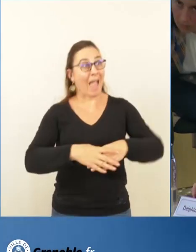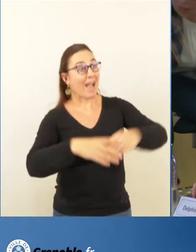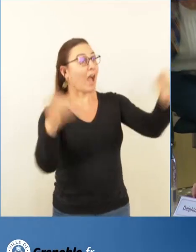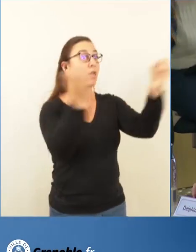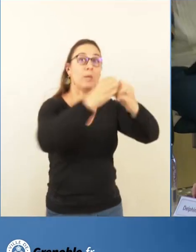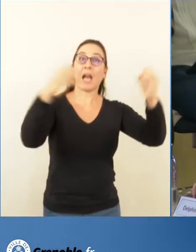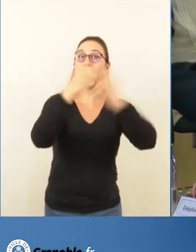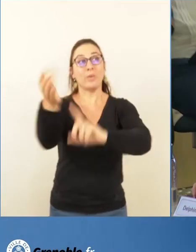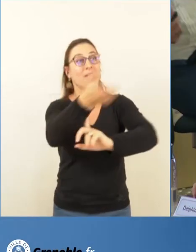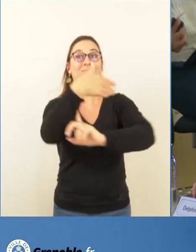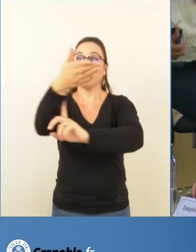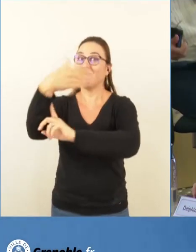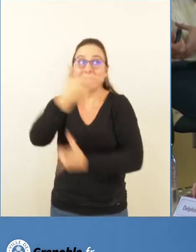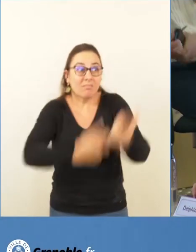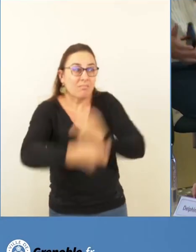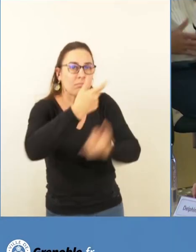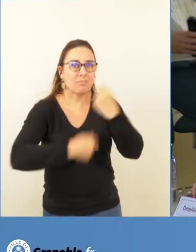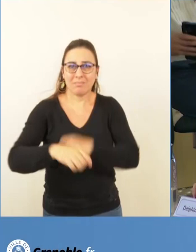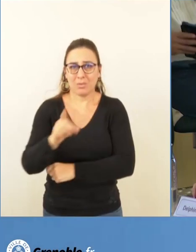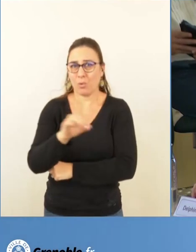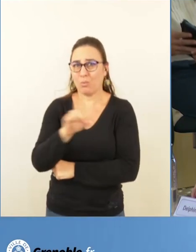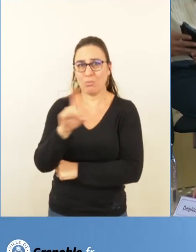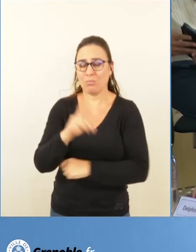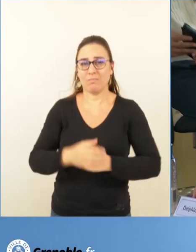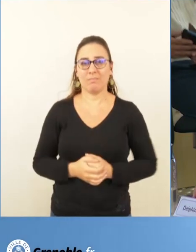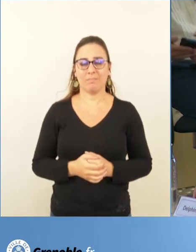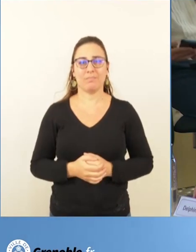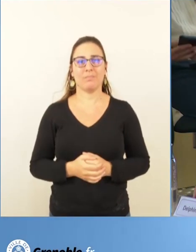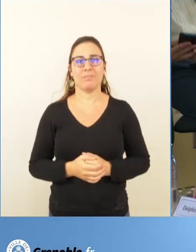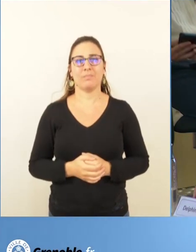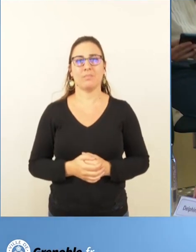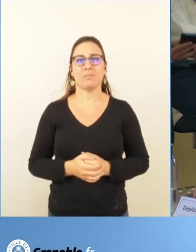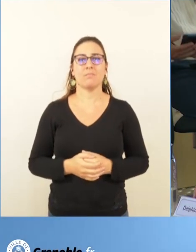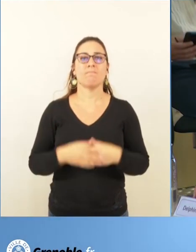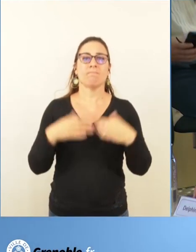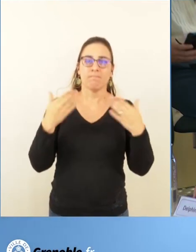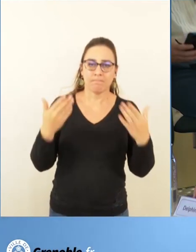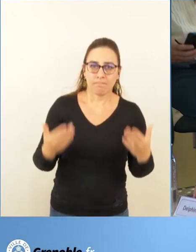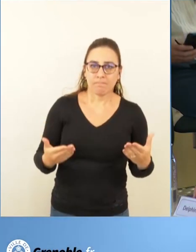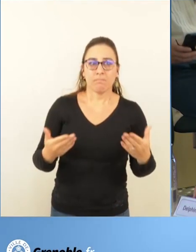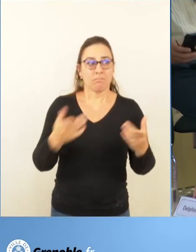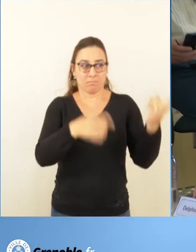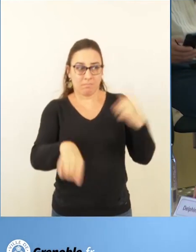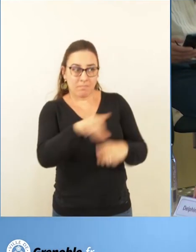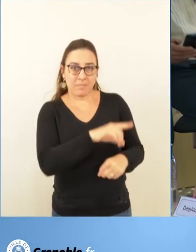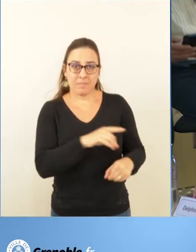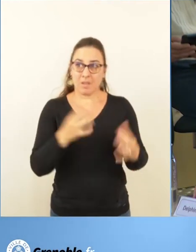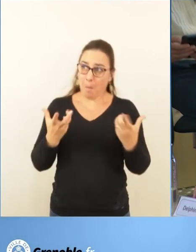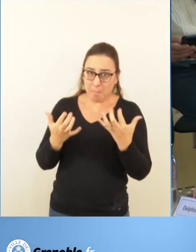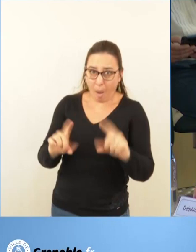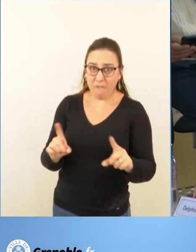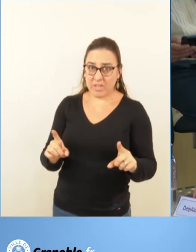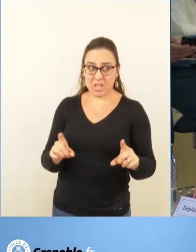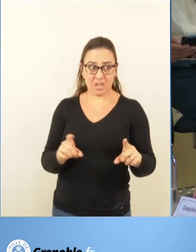vous ne ferez pas venir davantage les gens au musée s'ils n'ont pas envie